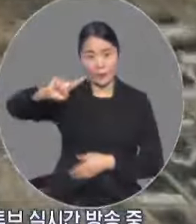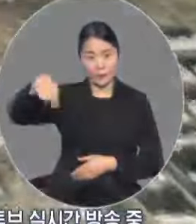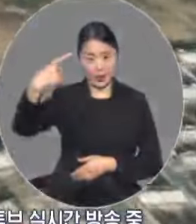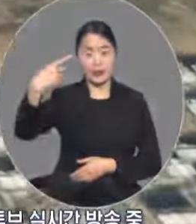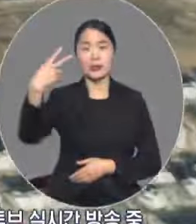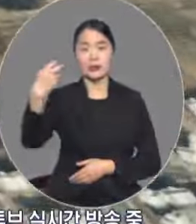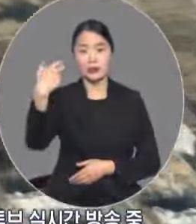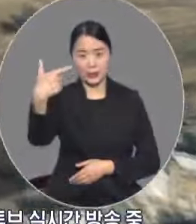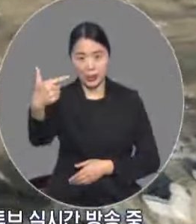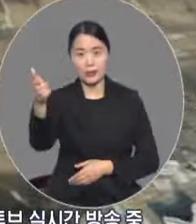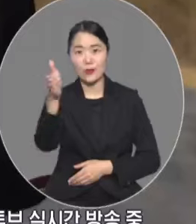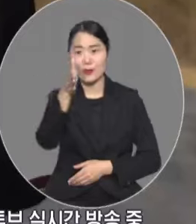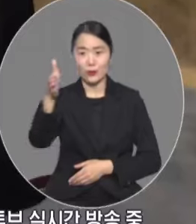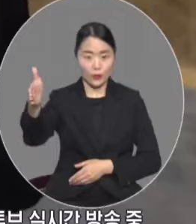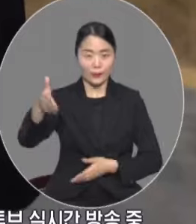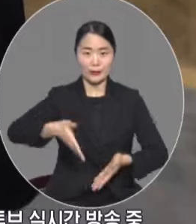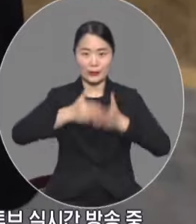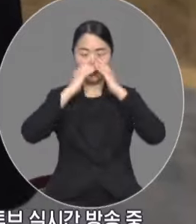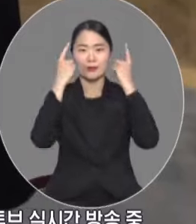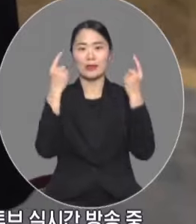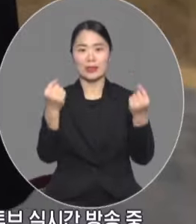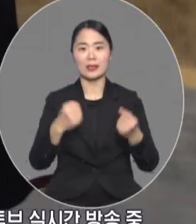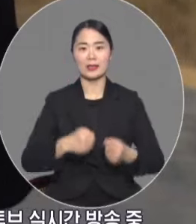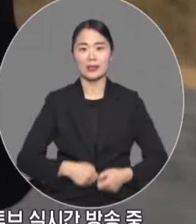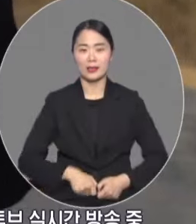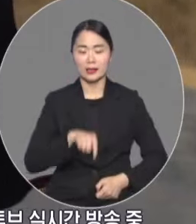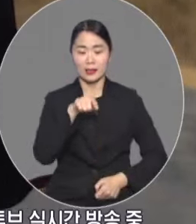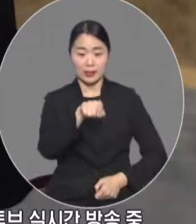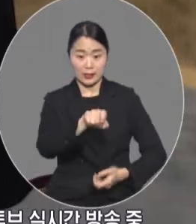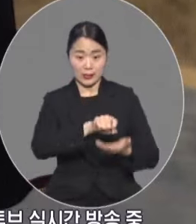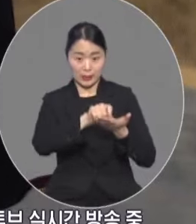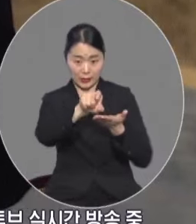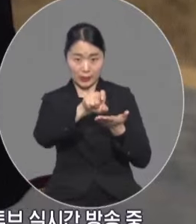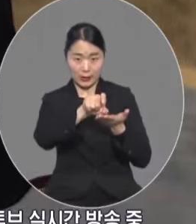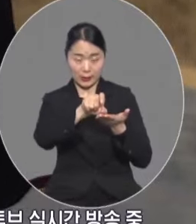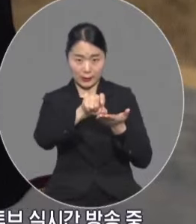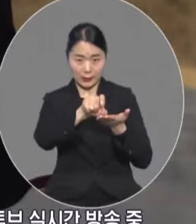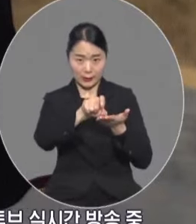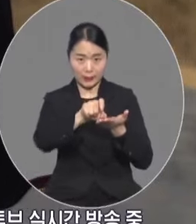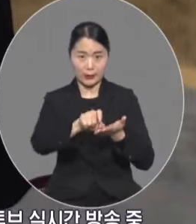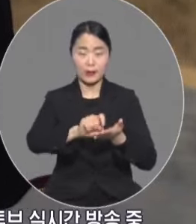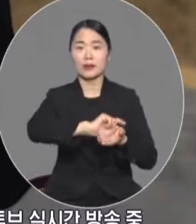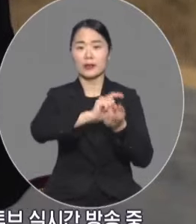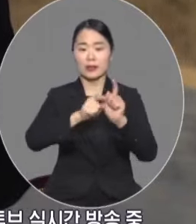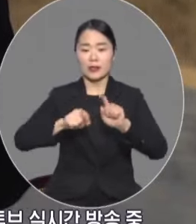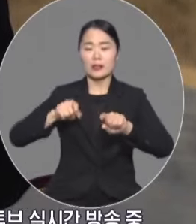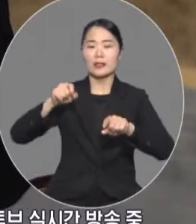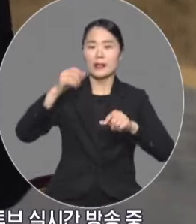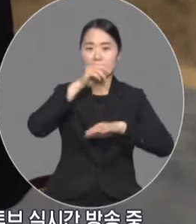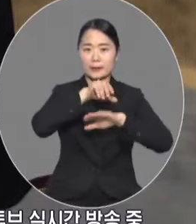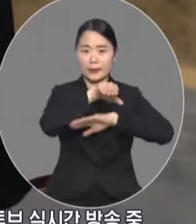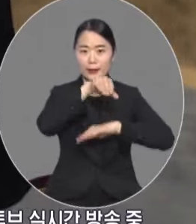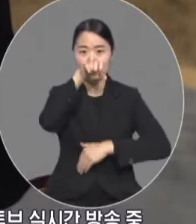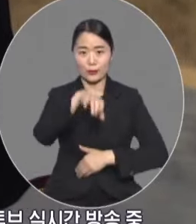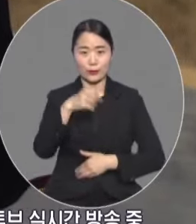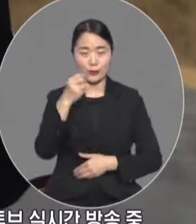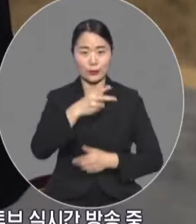공간을 갖게 됩니다. 명실상부 자동차 도시로 인식되어온 북구가 기후대응 도시숲과 함께